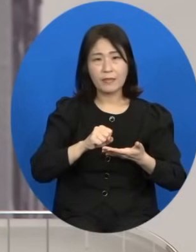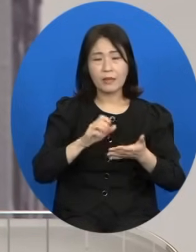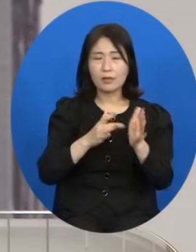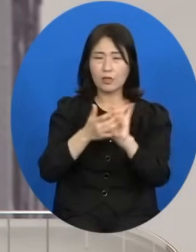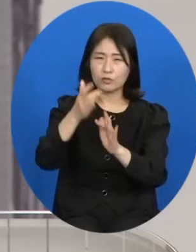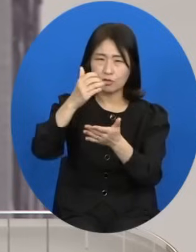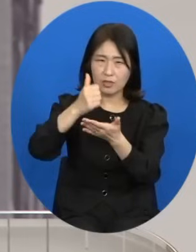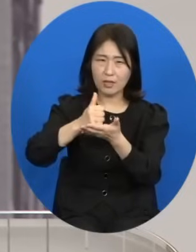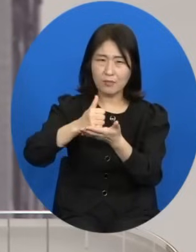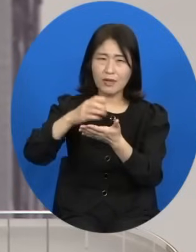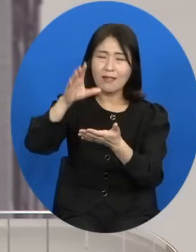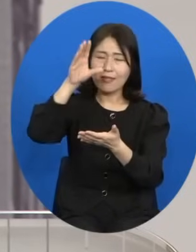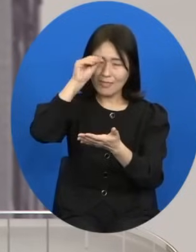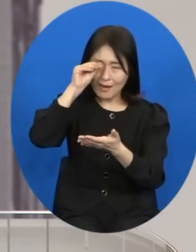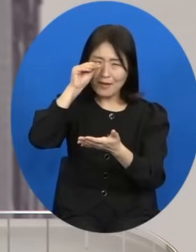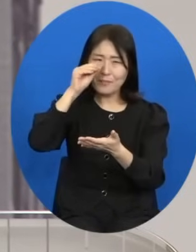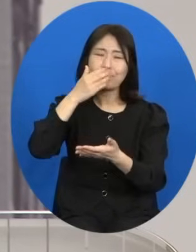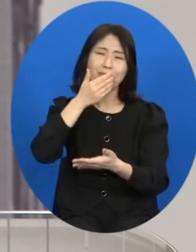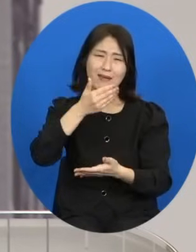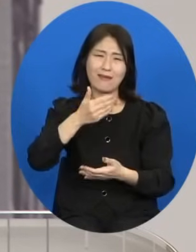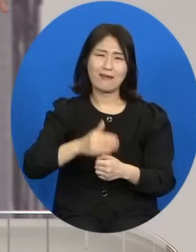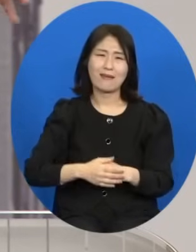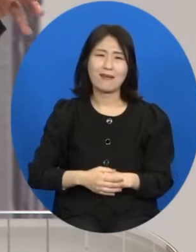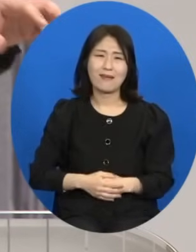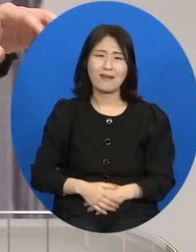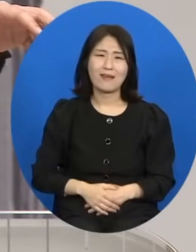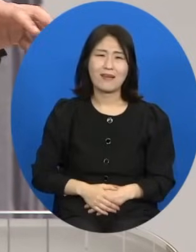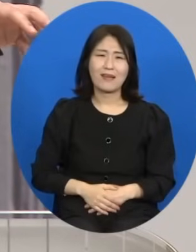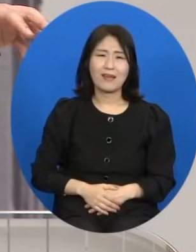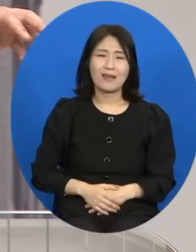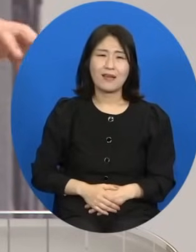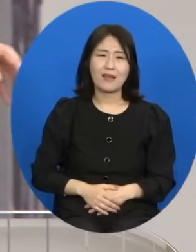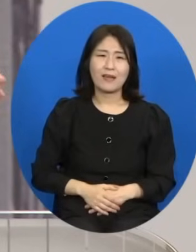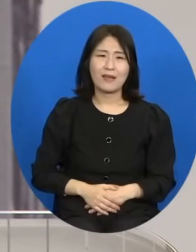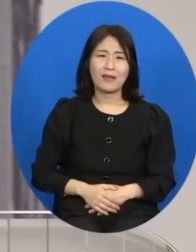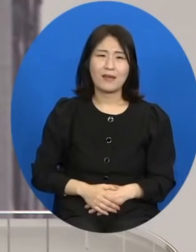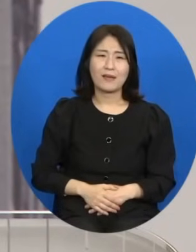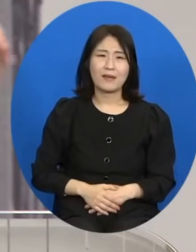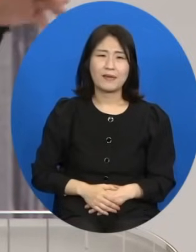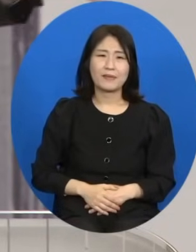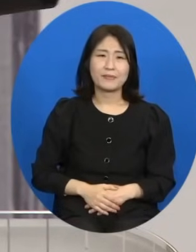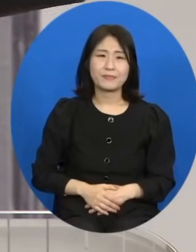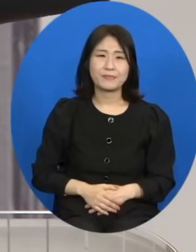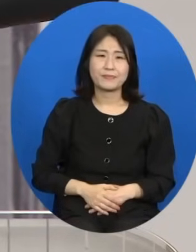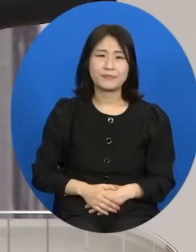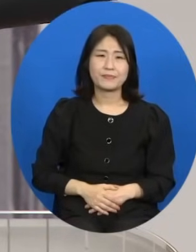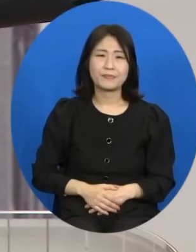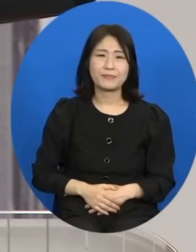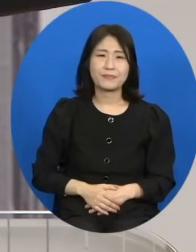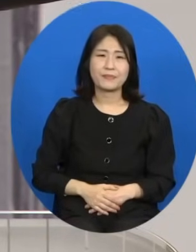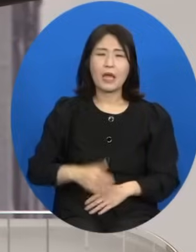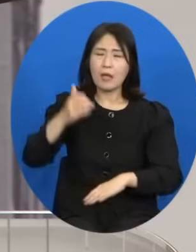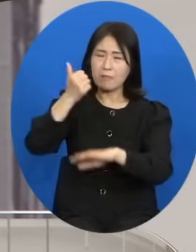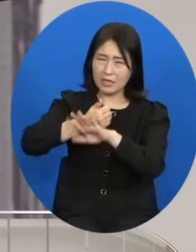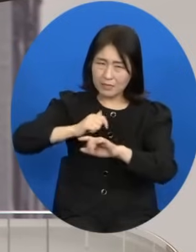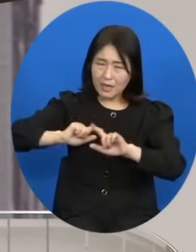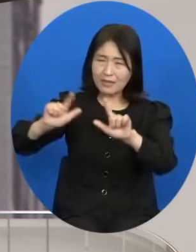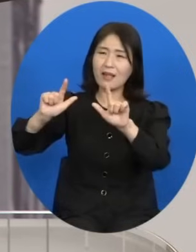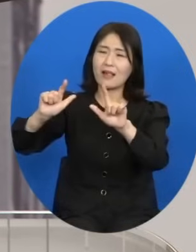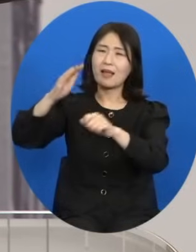겁니다 그렇게 가다 보면 결승선을 통과하고 뭐라 그러는 거야 주님이